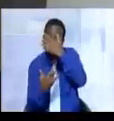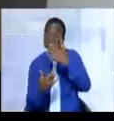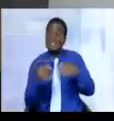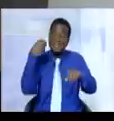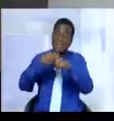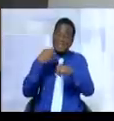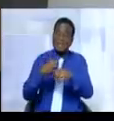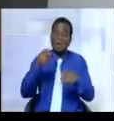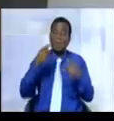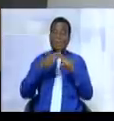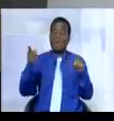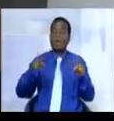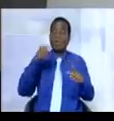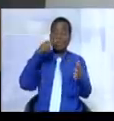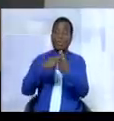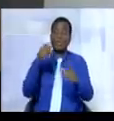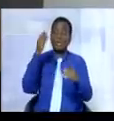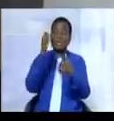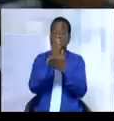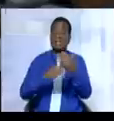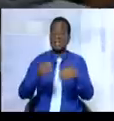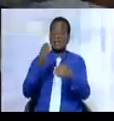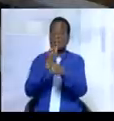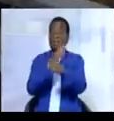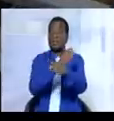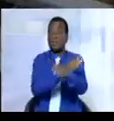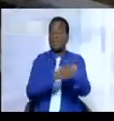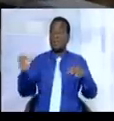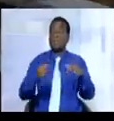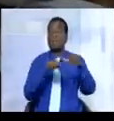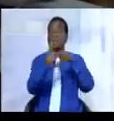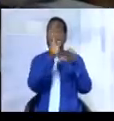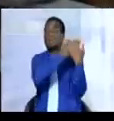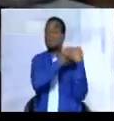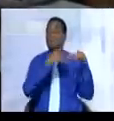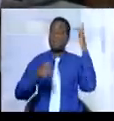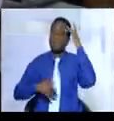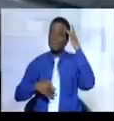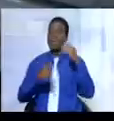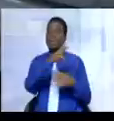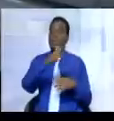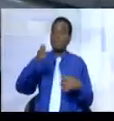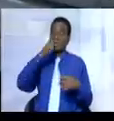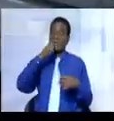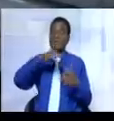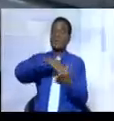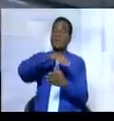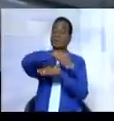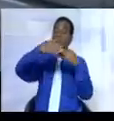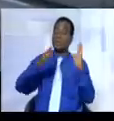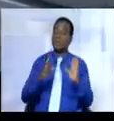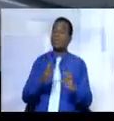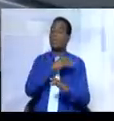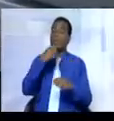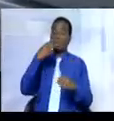médicaments. Pourtant, l'on note certaines avancées dans la prise en charge des malades du rein en Côte d'Ivoire. De 2 centres de dialyse, l'on est passé